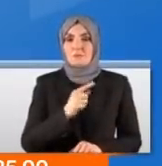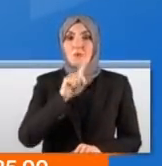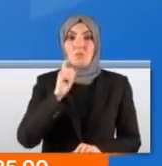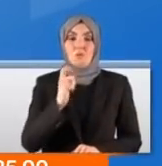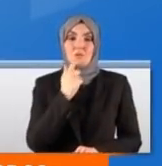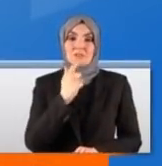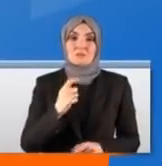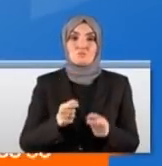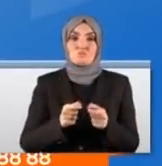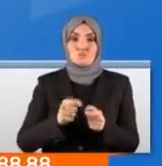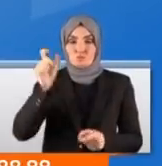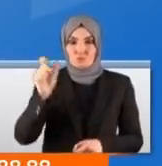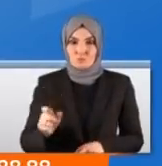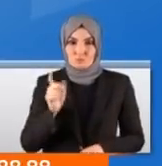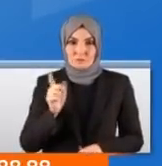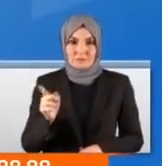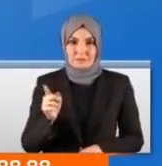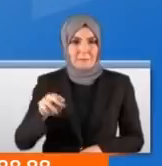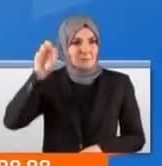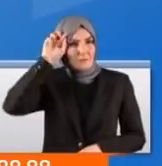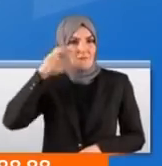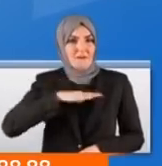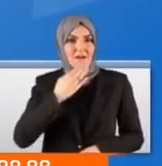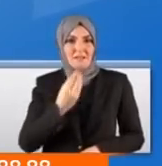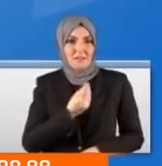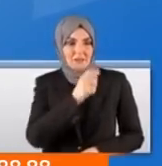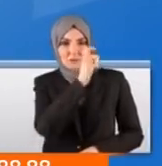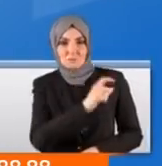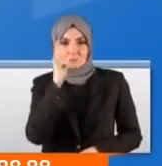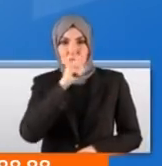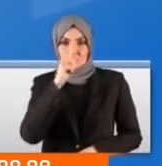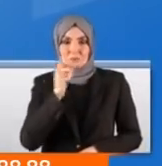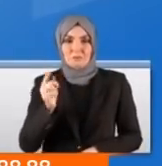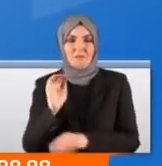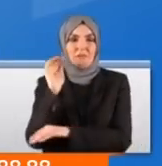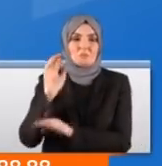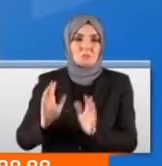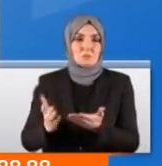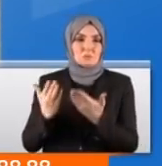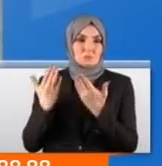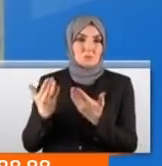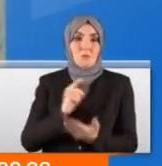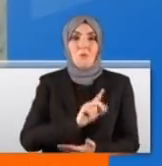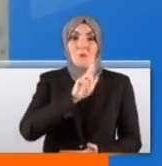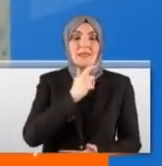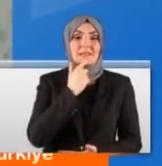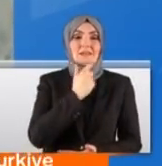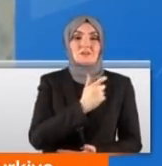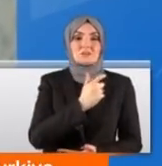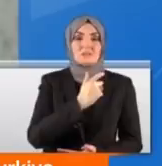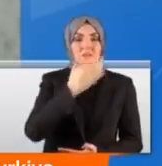bu senin hayatı saplantılı genç yüzünden kabusa döndü 17 yaşındaki platonik aşık tehdit şantaj